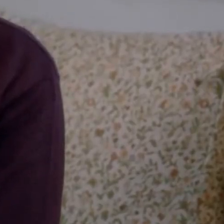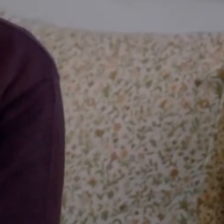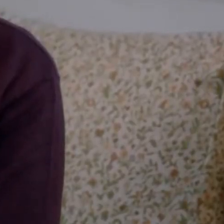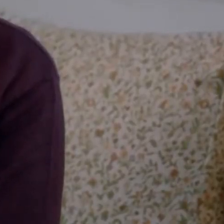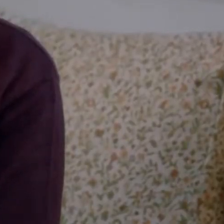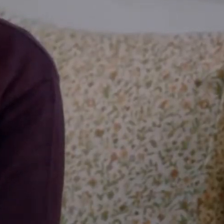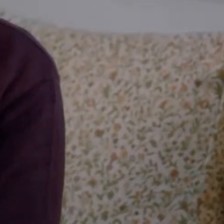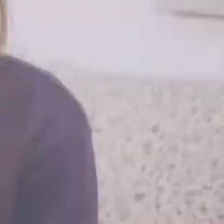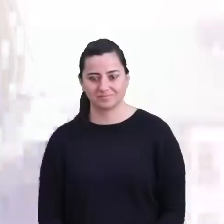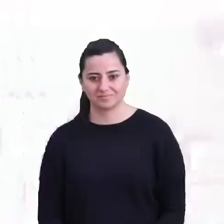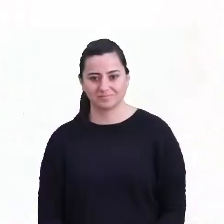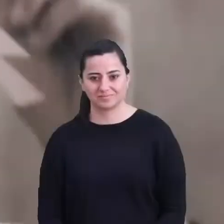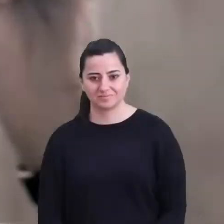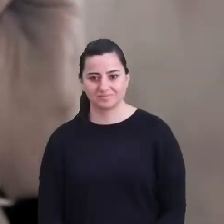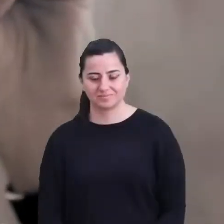Geçmiş.